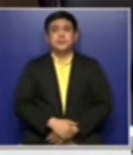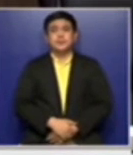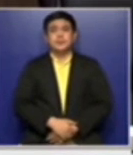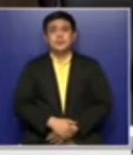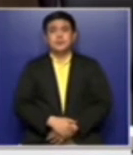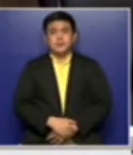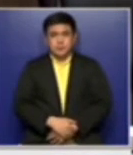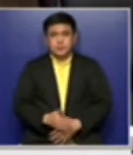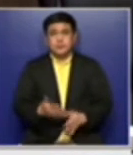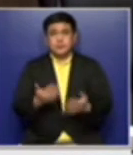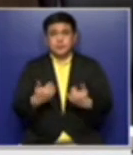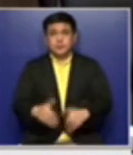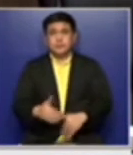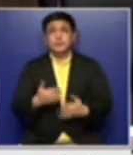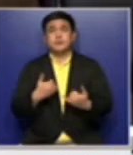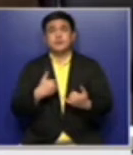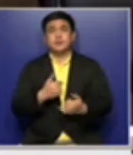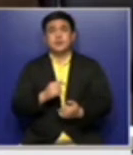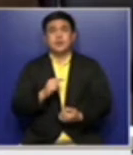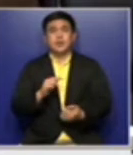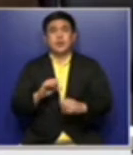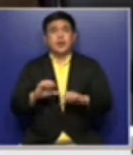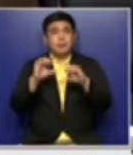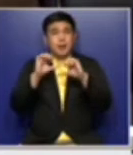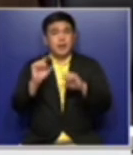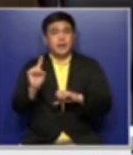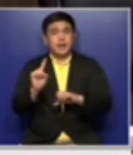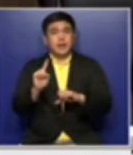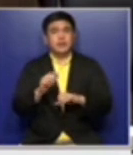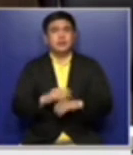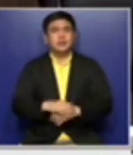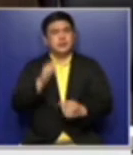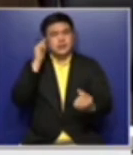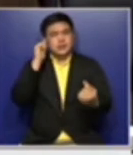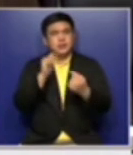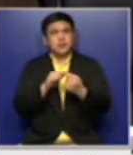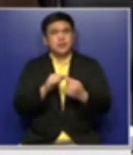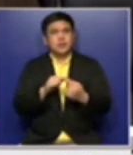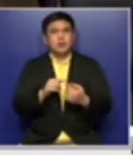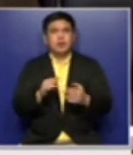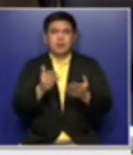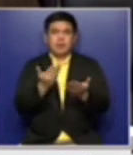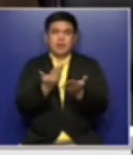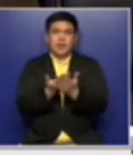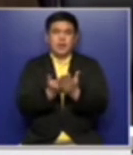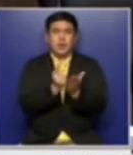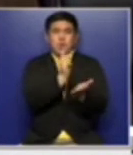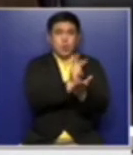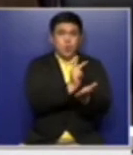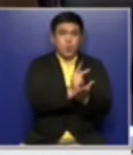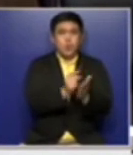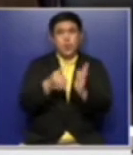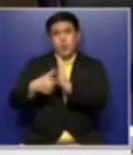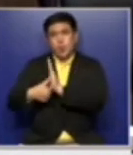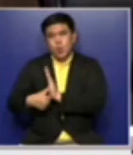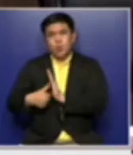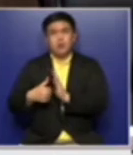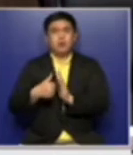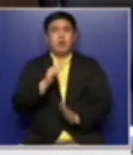อีกสิ่งหนึ่งที่ทางรัฐบาลเองจะต้องคำนึงก็คือสัดส่วนหนี้สาธารณะ